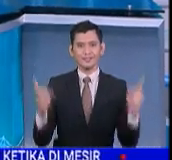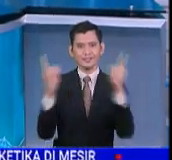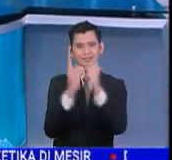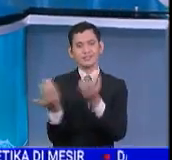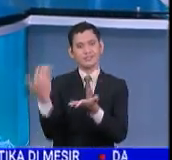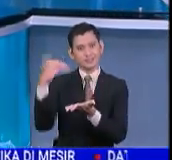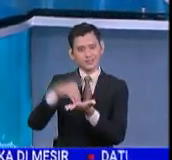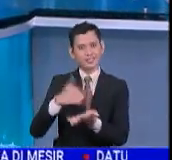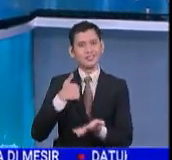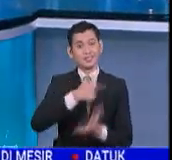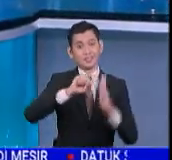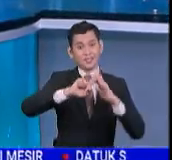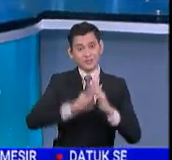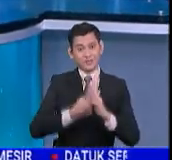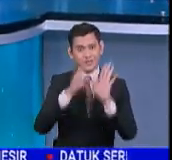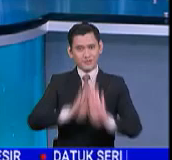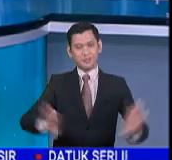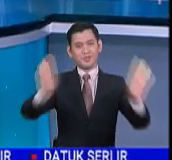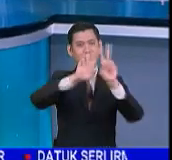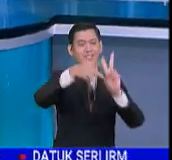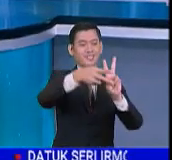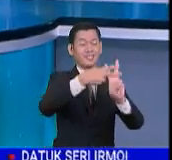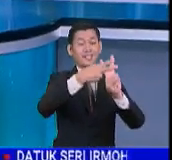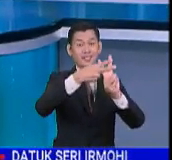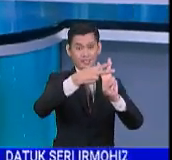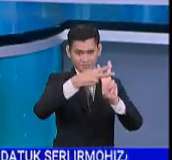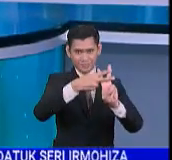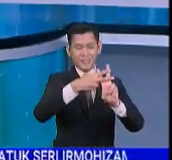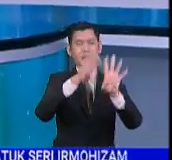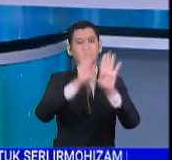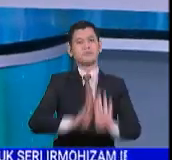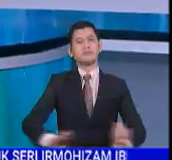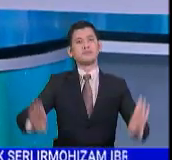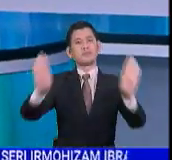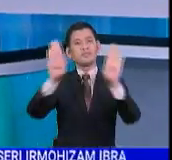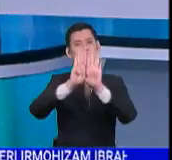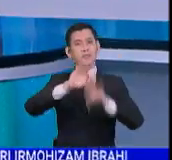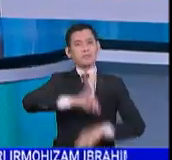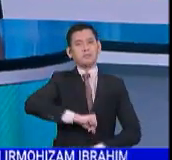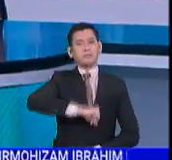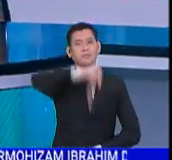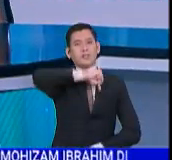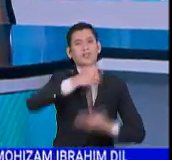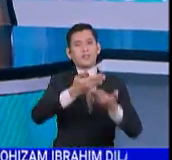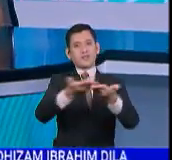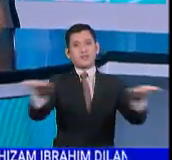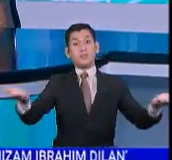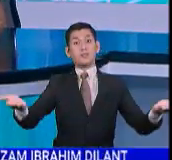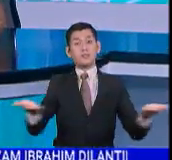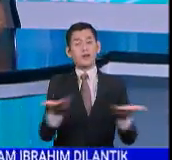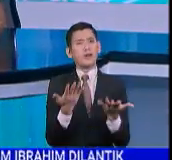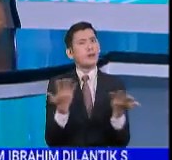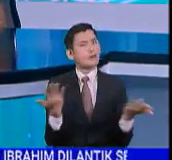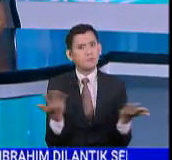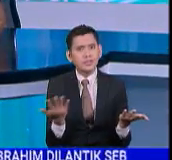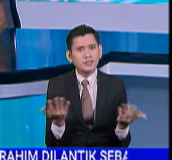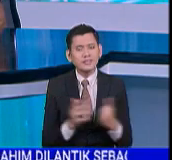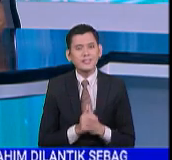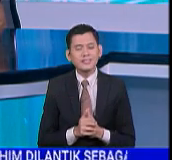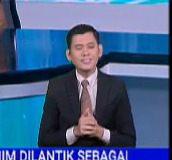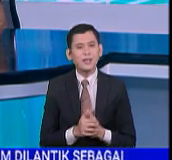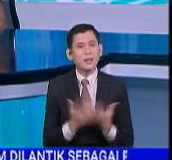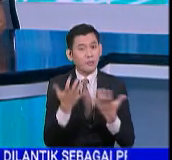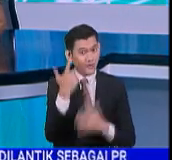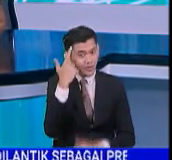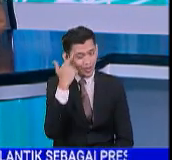Bersua kembali. Baik, kita mulakan hashtag pada malam ini dengan satu perkembangan yang amat membanggakan kita semua. Berkenaan apa agaknya? Baik,